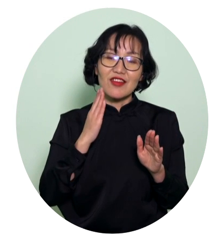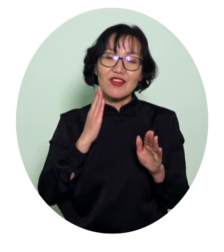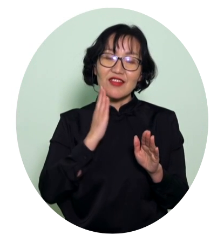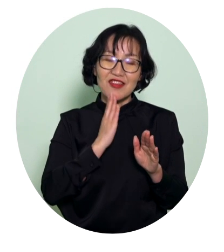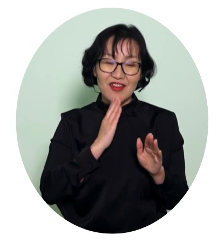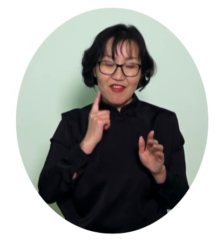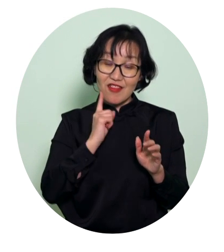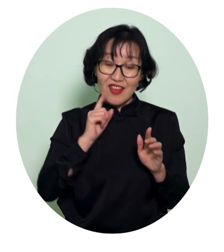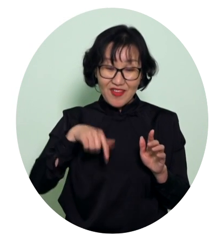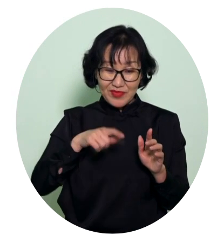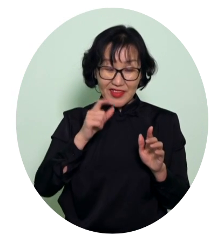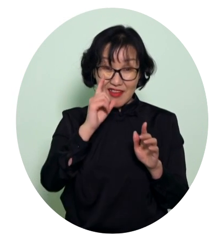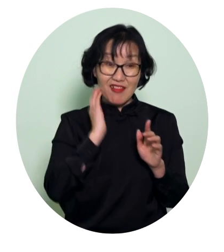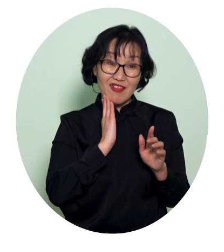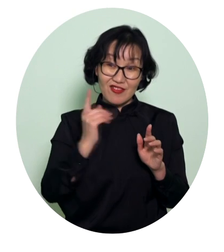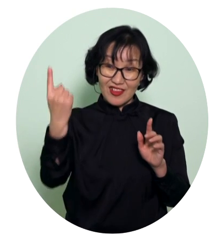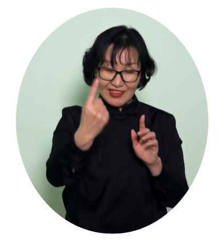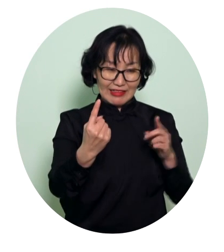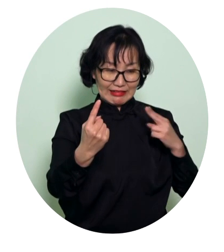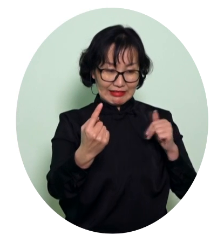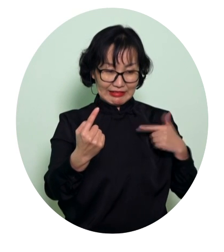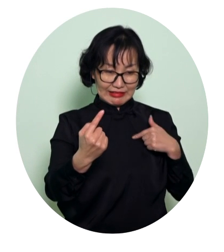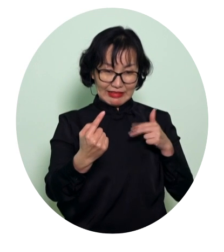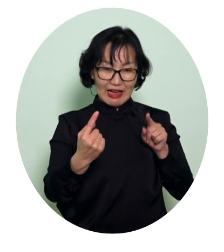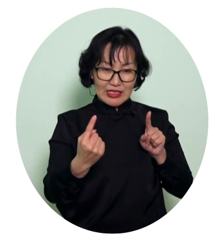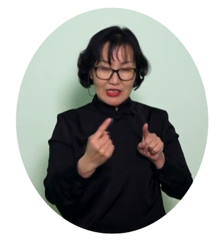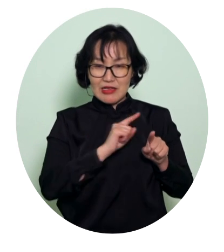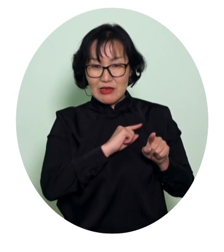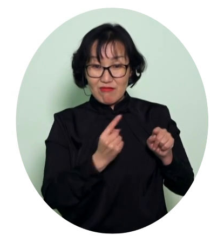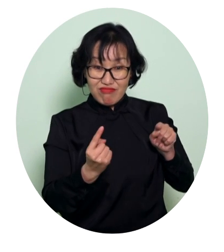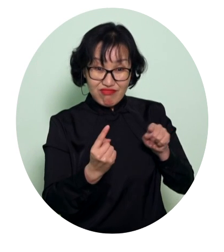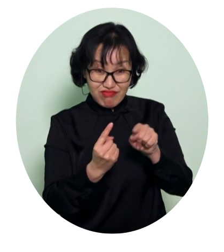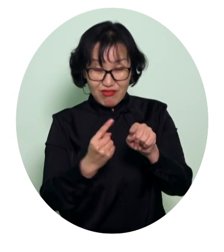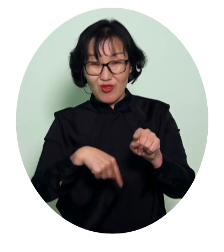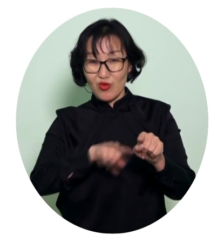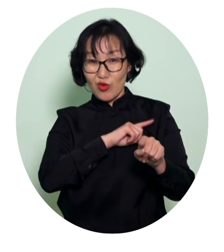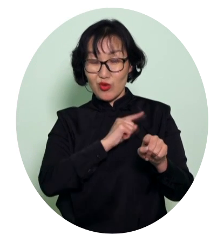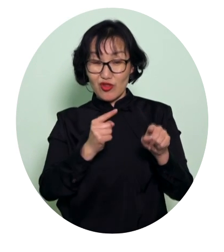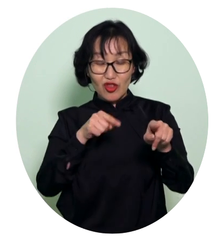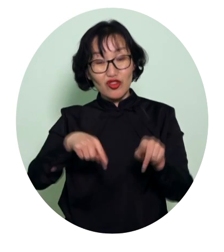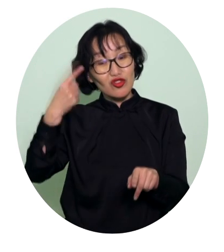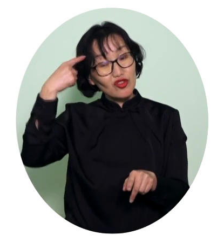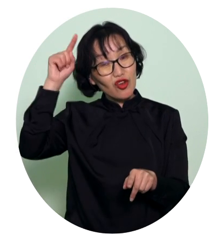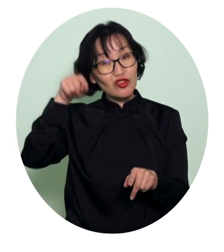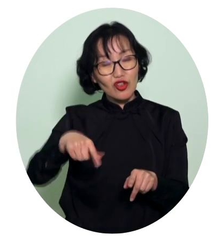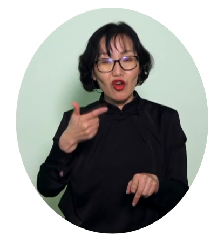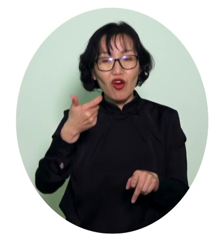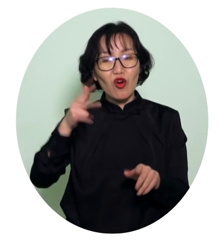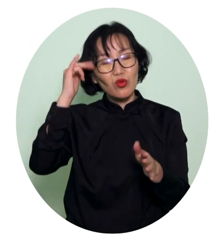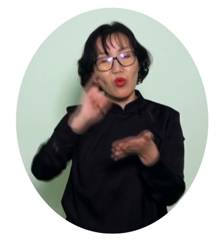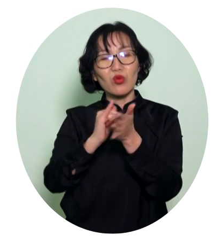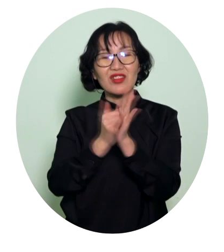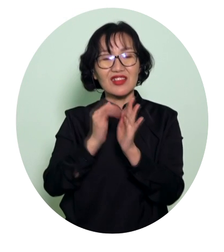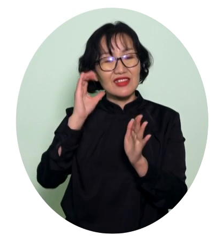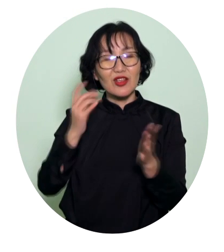ирсэн дааг их рүүгээ тэмүүлж байгаад төрүүлсэн магнаалсныг бас үзүүлсэн. Энд болвол энэ зохиолын манд хамгийн гол